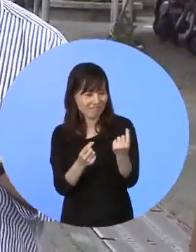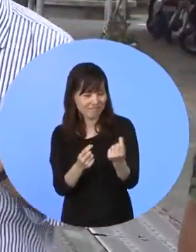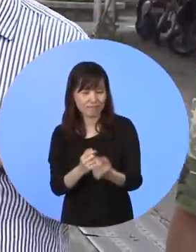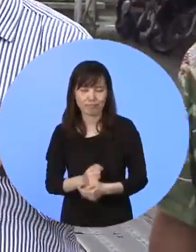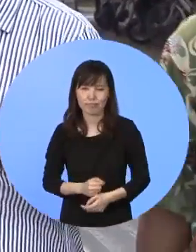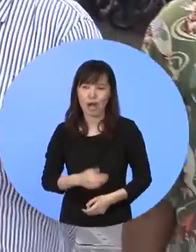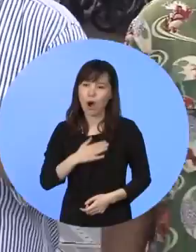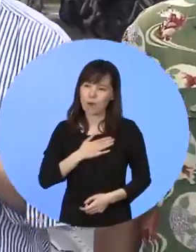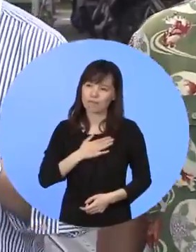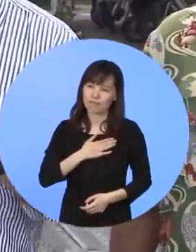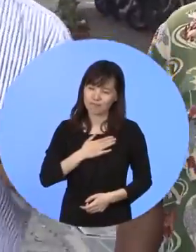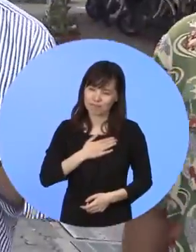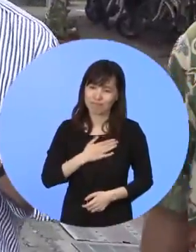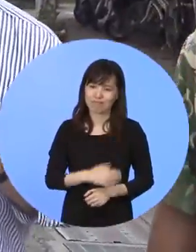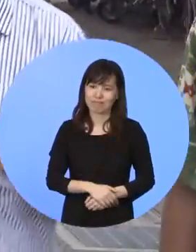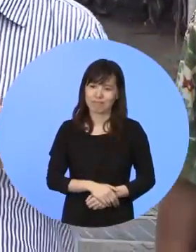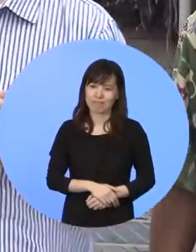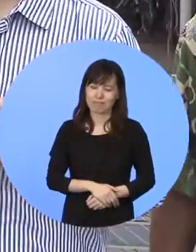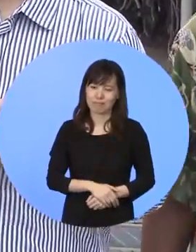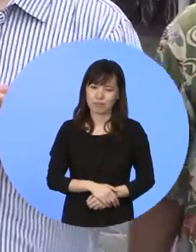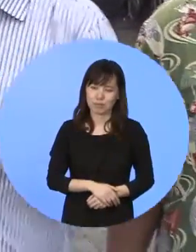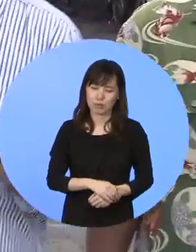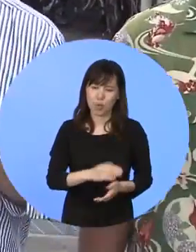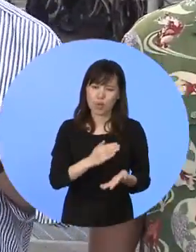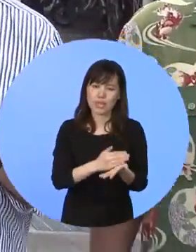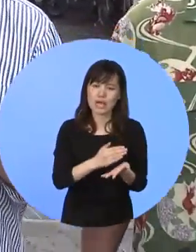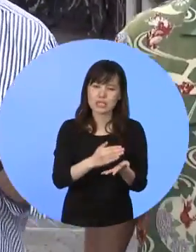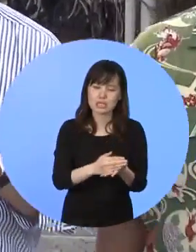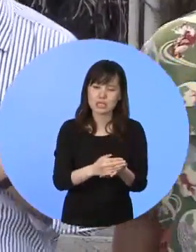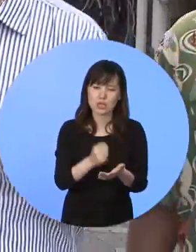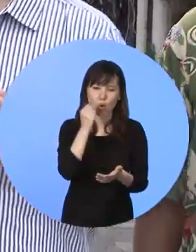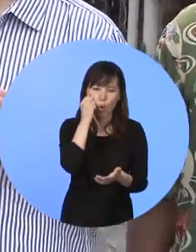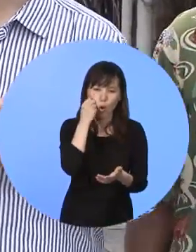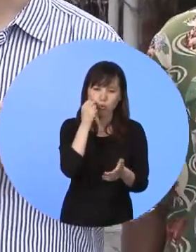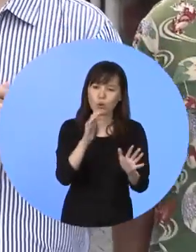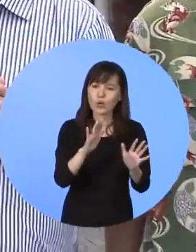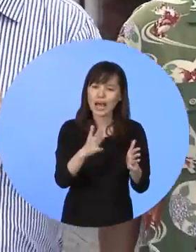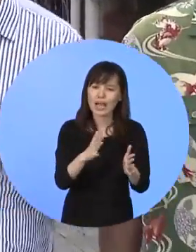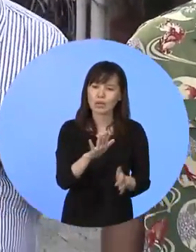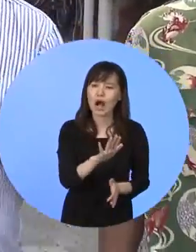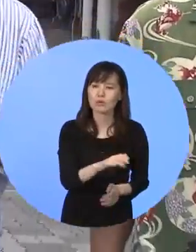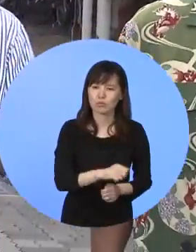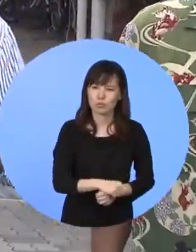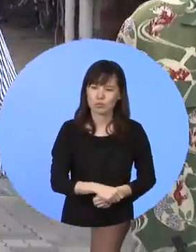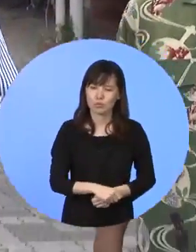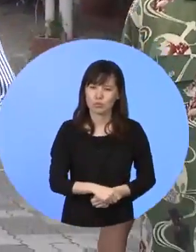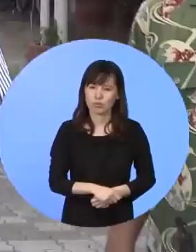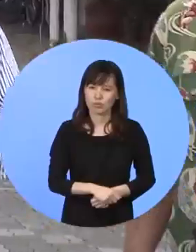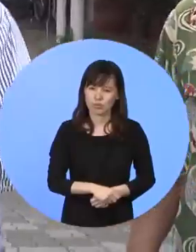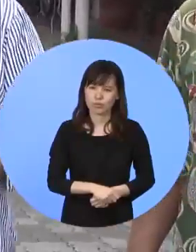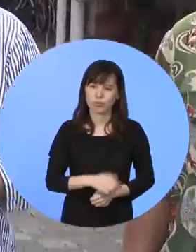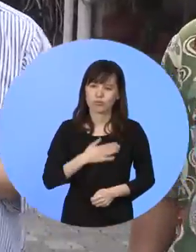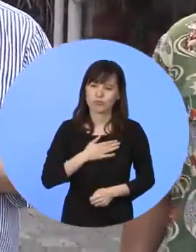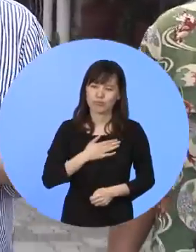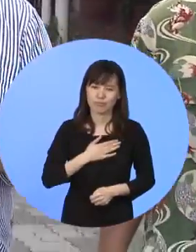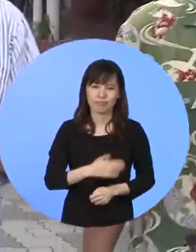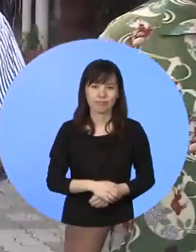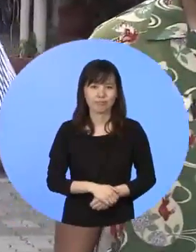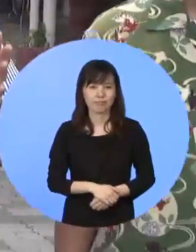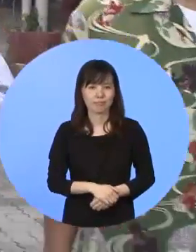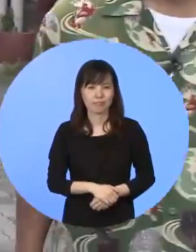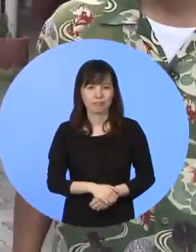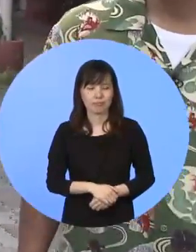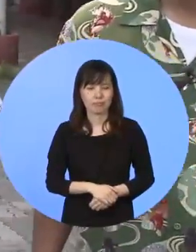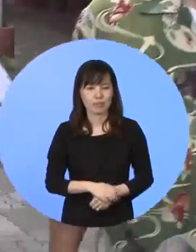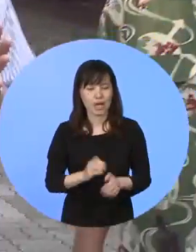あのクイズであったやつですよね。一部の団地にはお風呂を設けていなかったというあの話ですね。 そうですね、はい、ただしあ